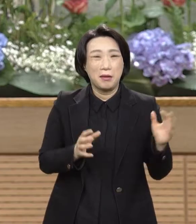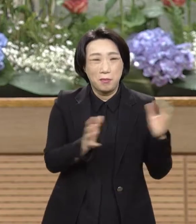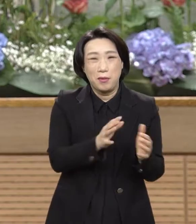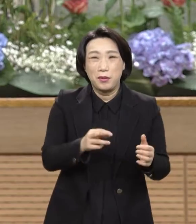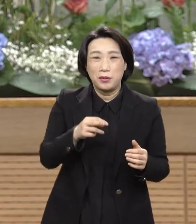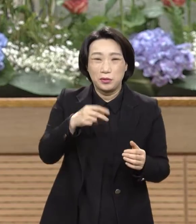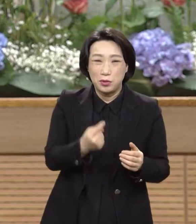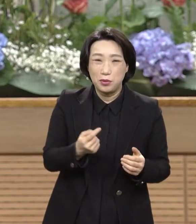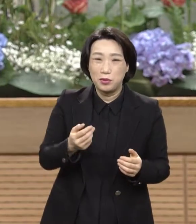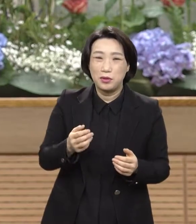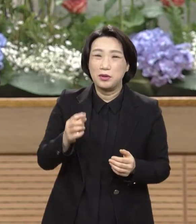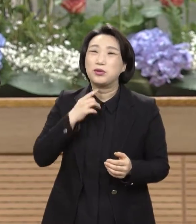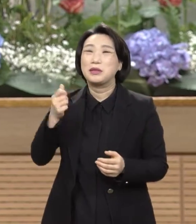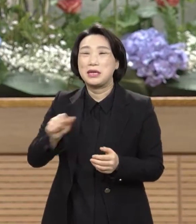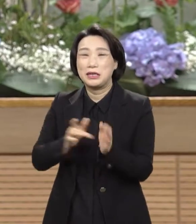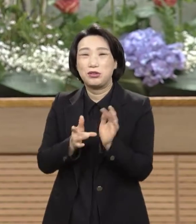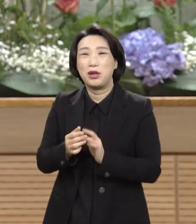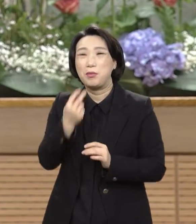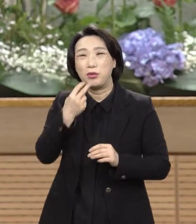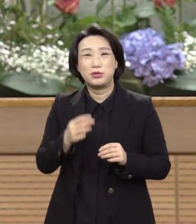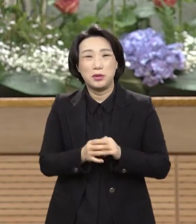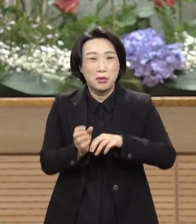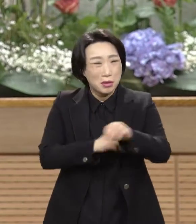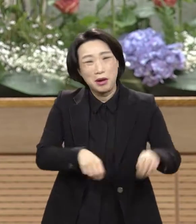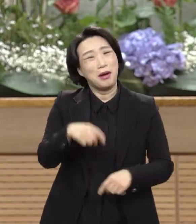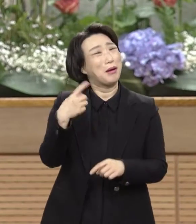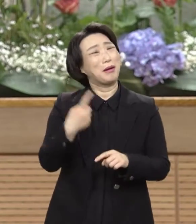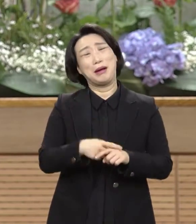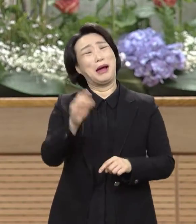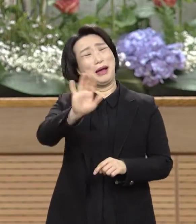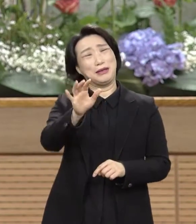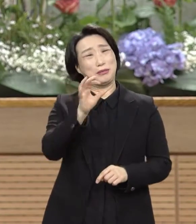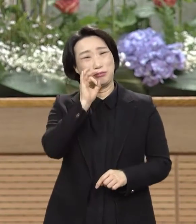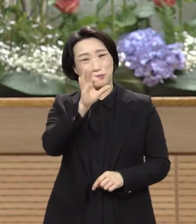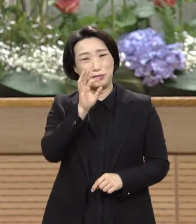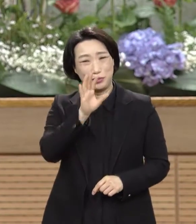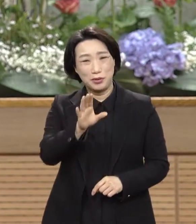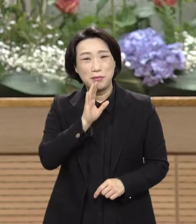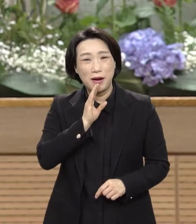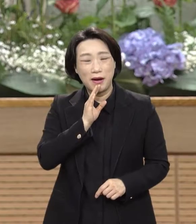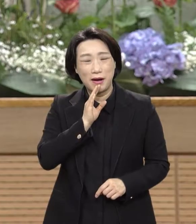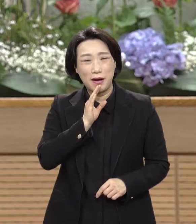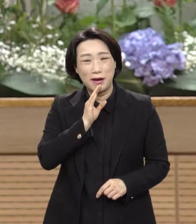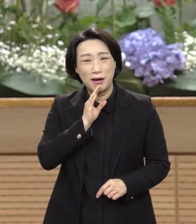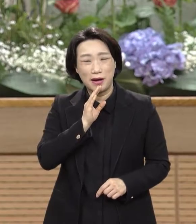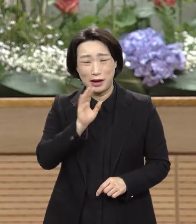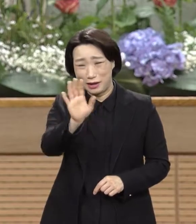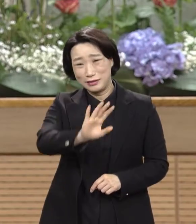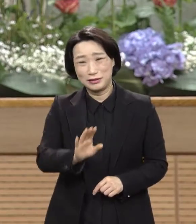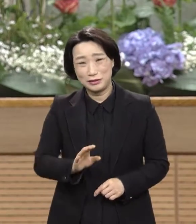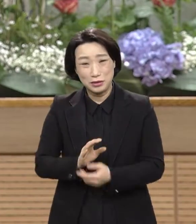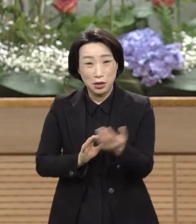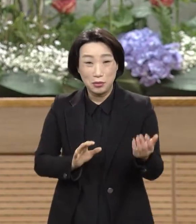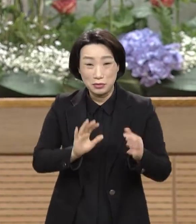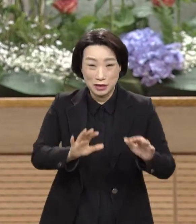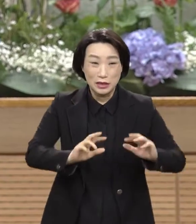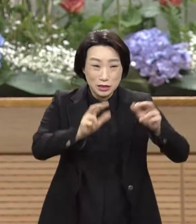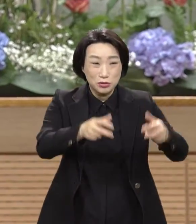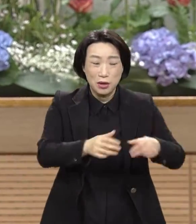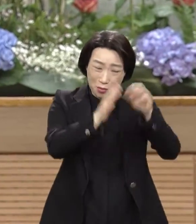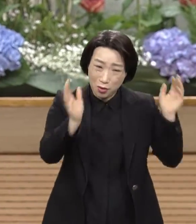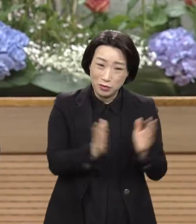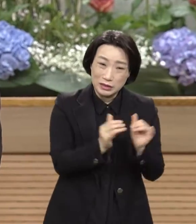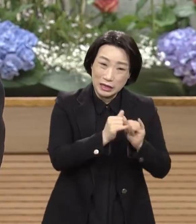무슨 지구상에 있는 모든 목숨을 다 줘도 독생자하고 안 받고, 여러분 지구상에 있는